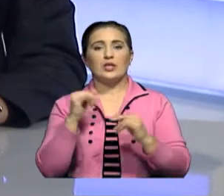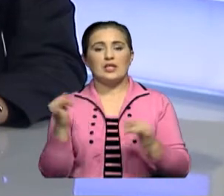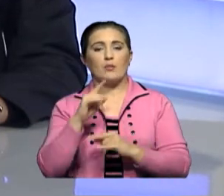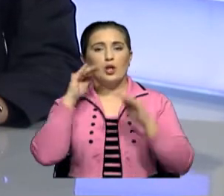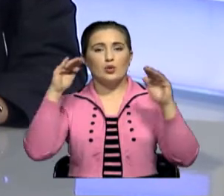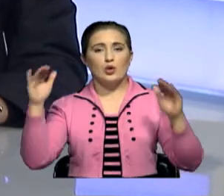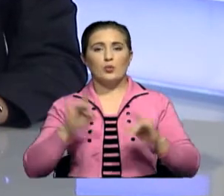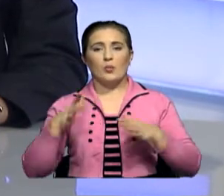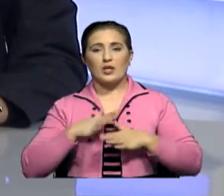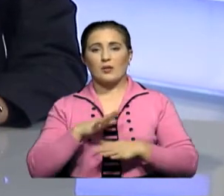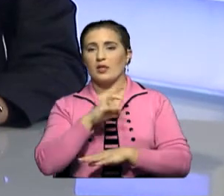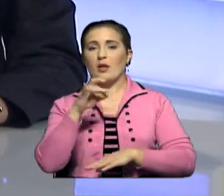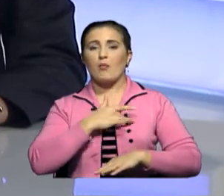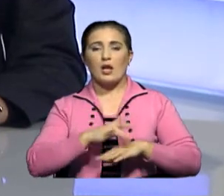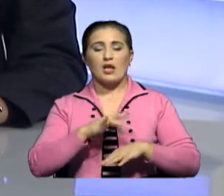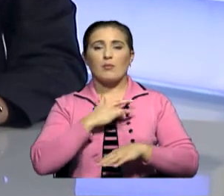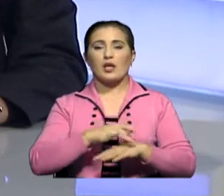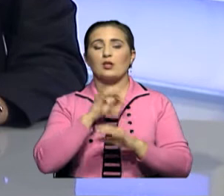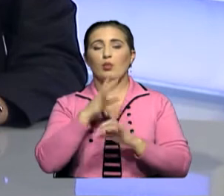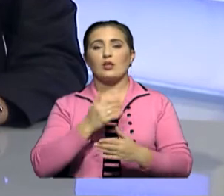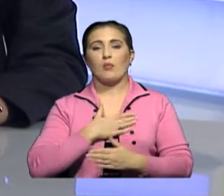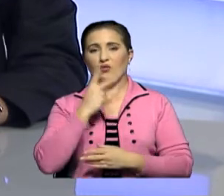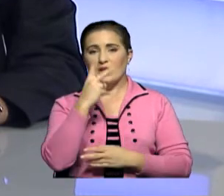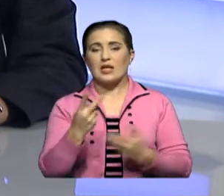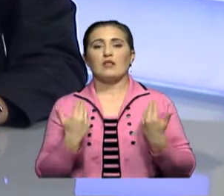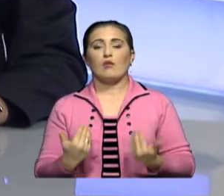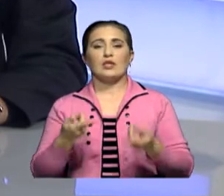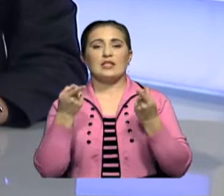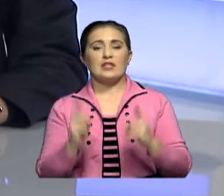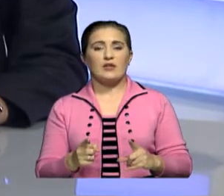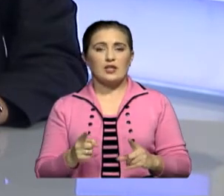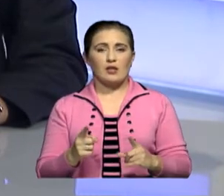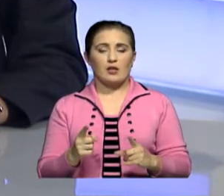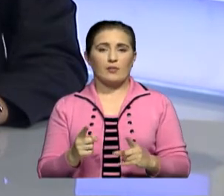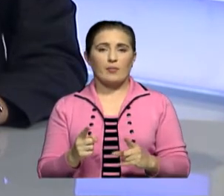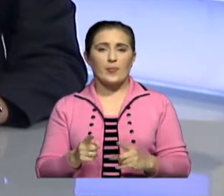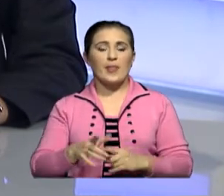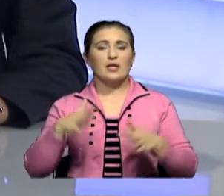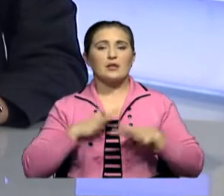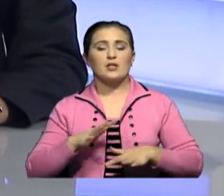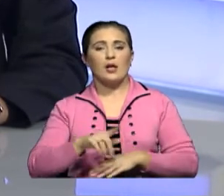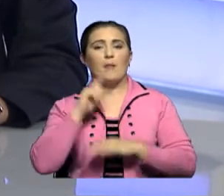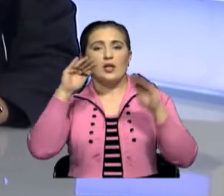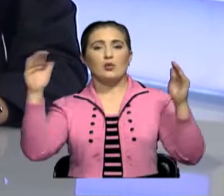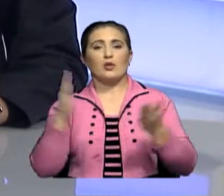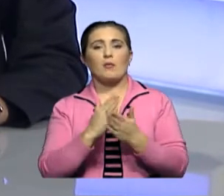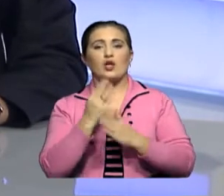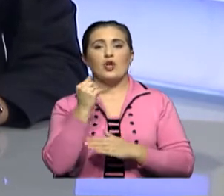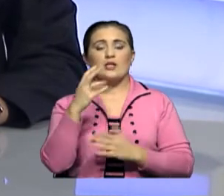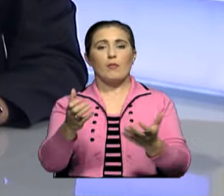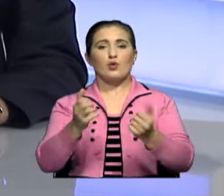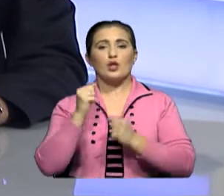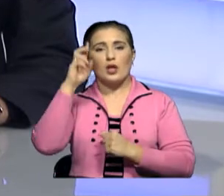в республике крым не болеет и болеть не будет на мой взгляд сегодня действительно крымская молодежь имеет шанс получить в